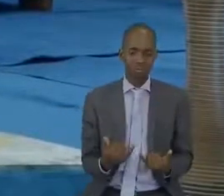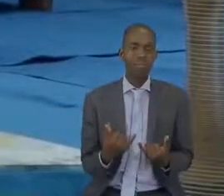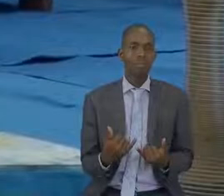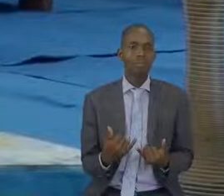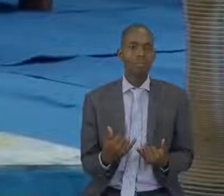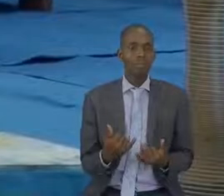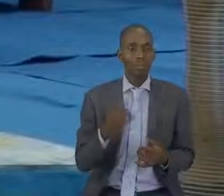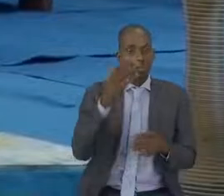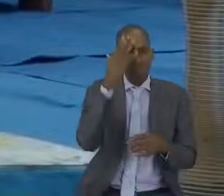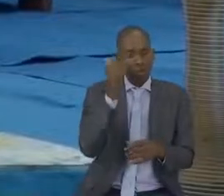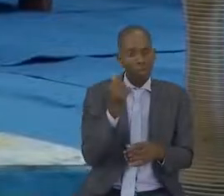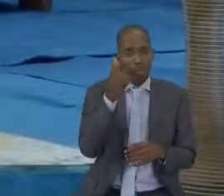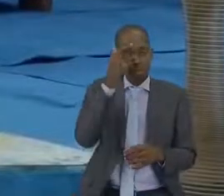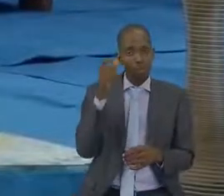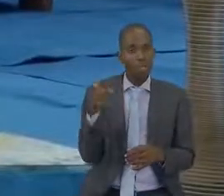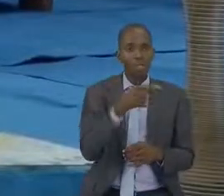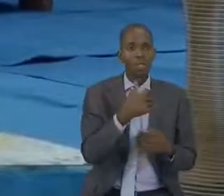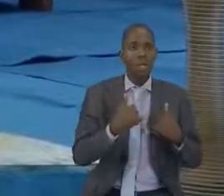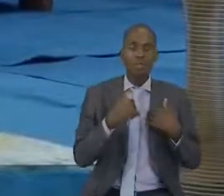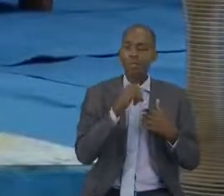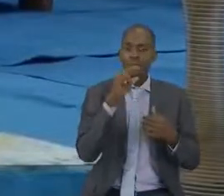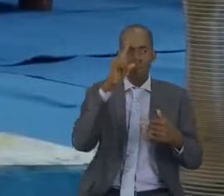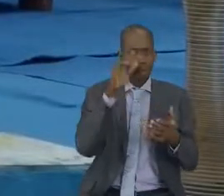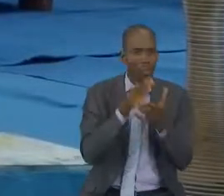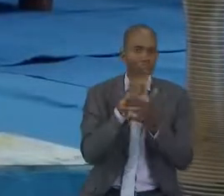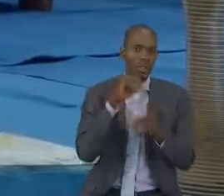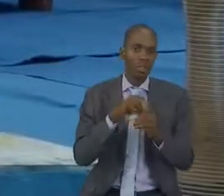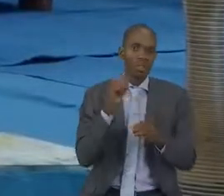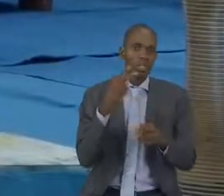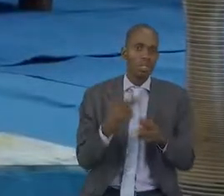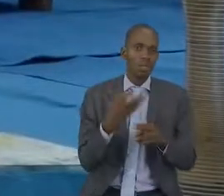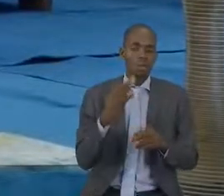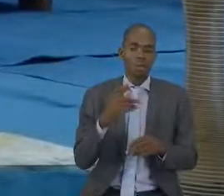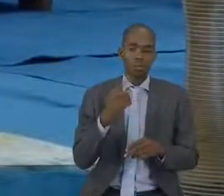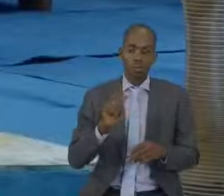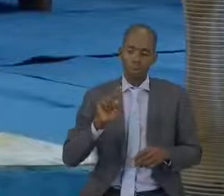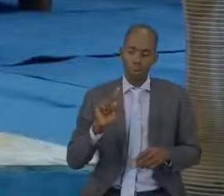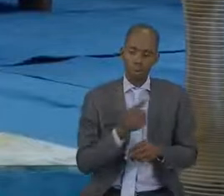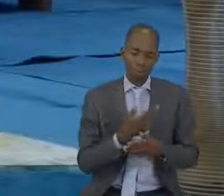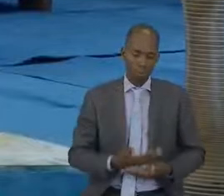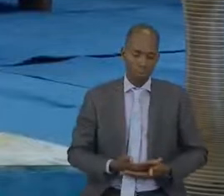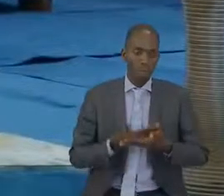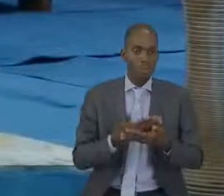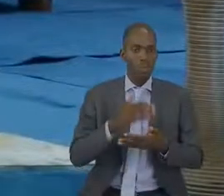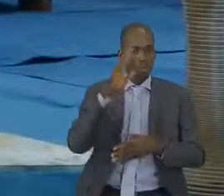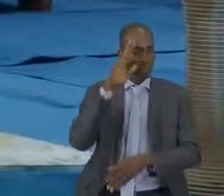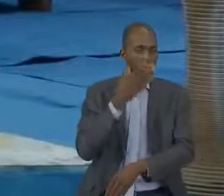qu'il n'a pas cru au nom du Fils unique de Dieu.